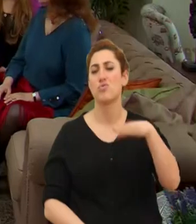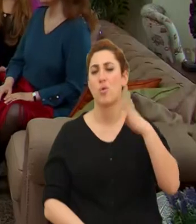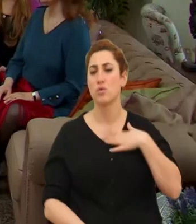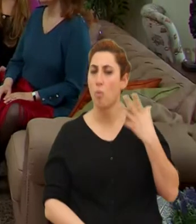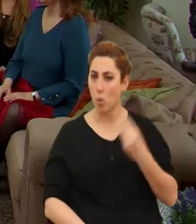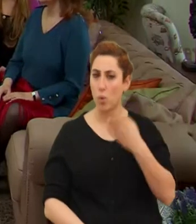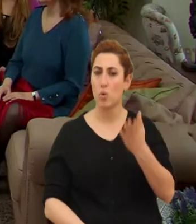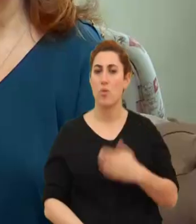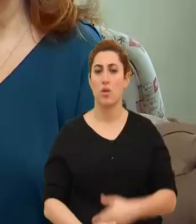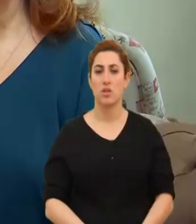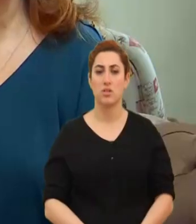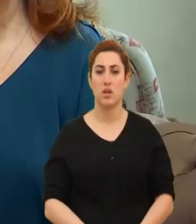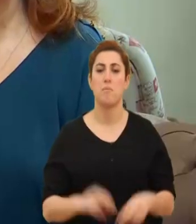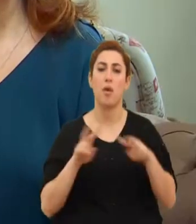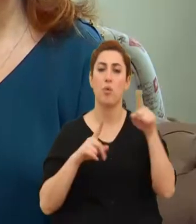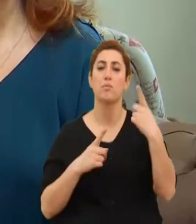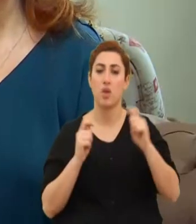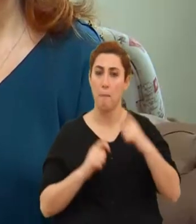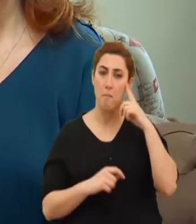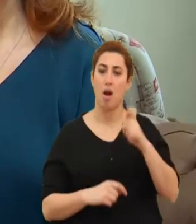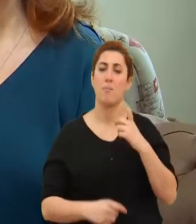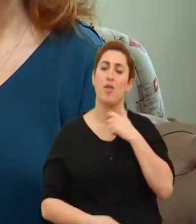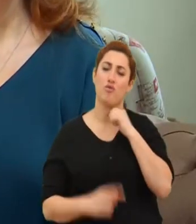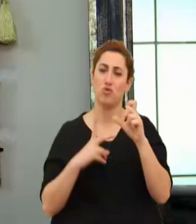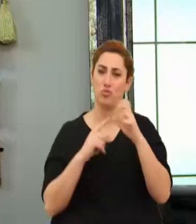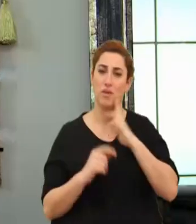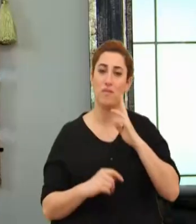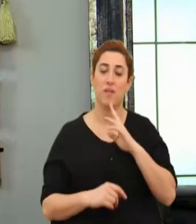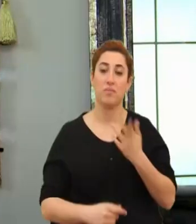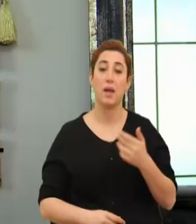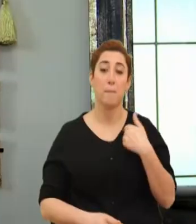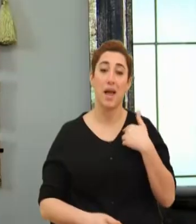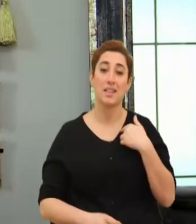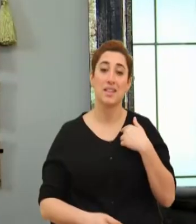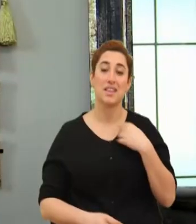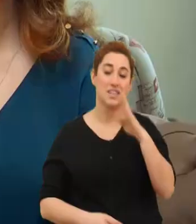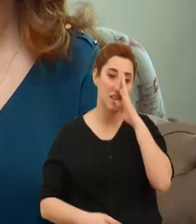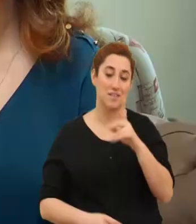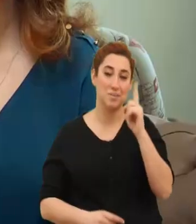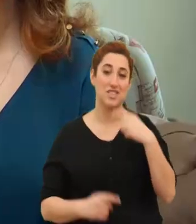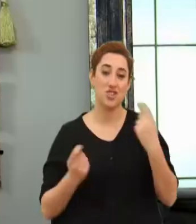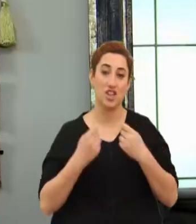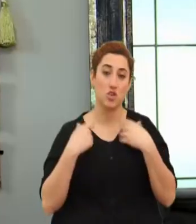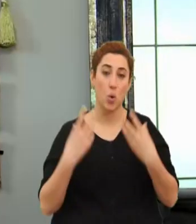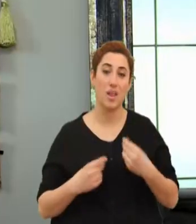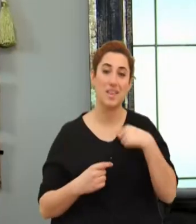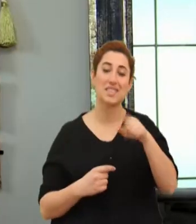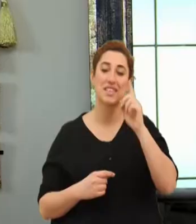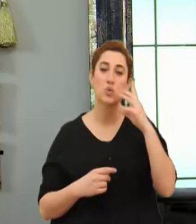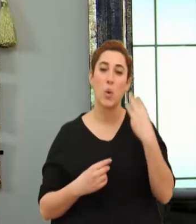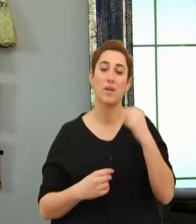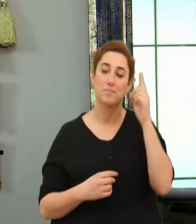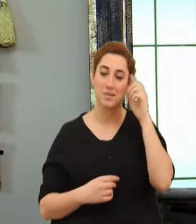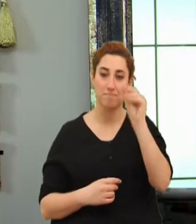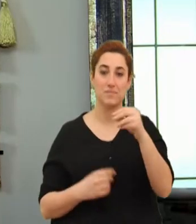canım, olur mu öyle şey? Meryem böyle bir şey yapar mı Allah aşkına Şükrü Efendi? Ben sadık bir çalışanınız olarak sizi sadece